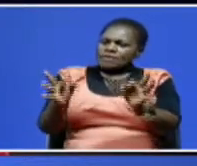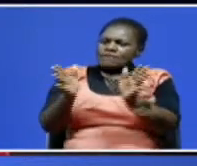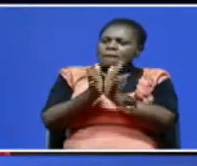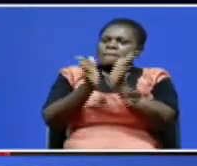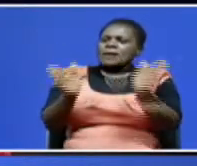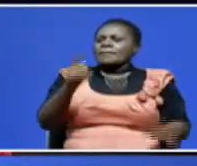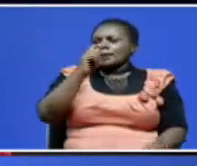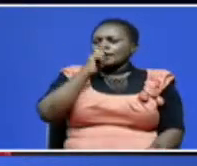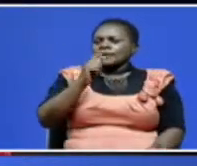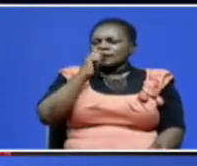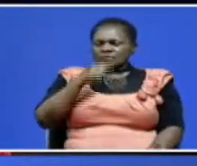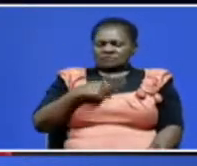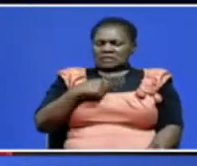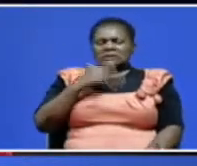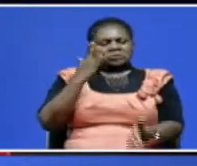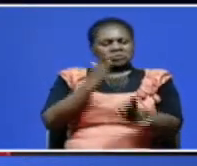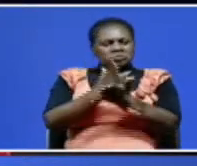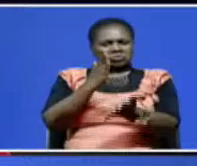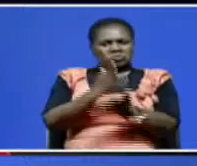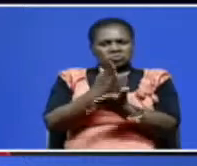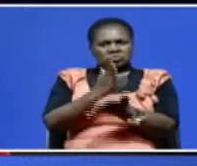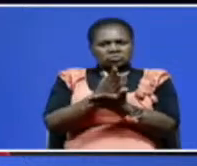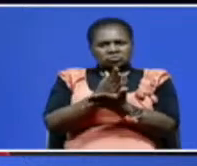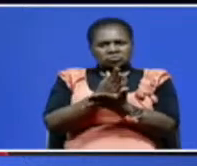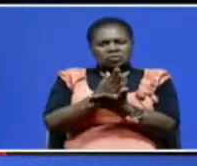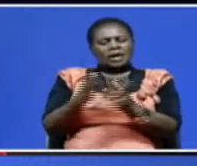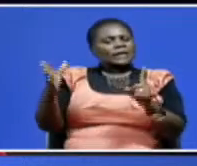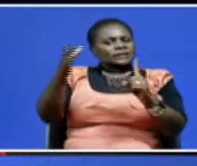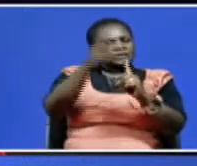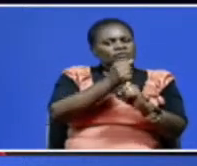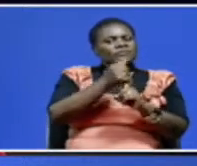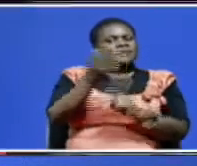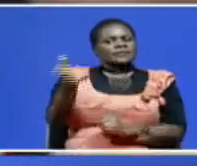wa taifa hilo wanahisi kwamba sehemu ya hatua hiyo.